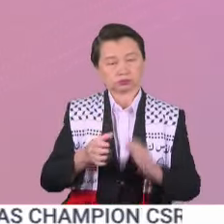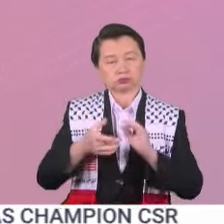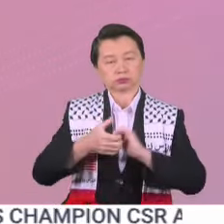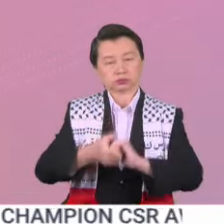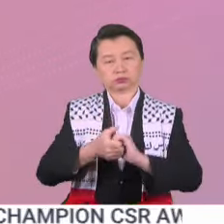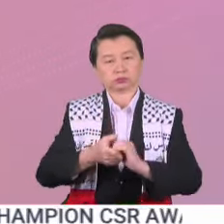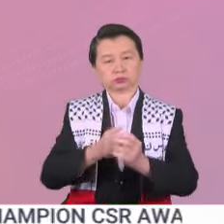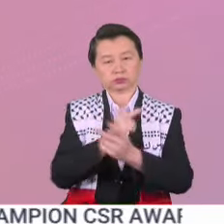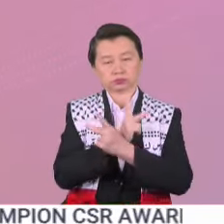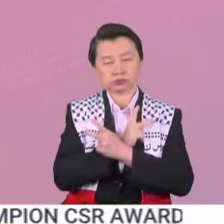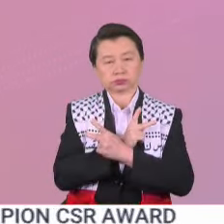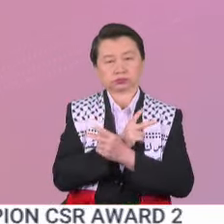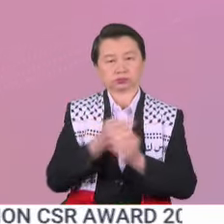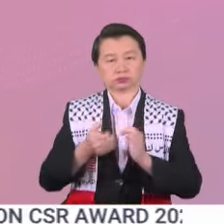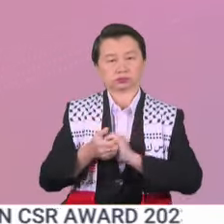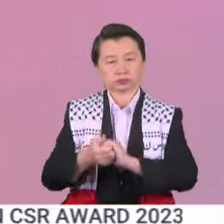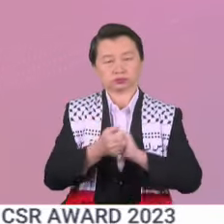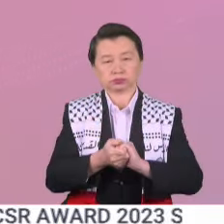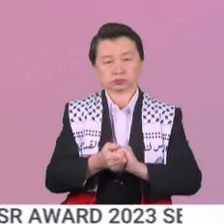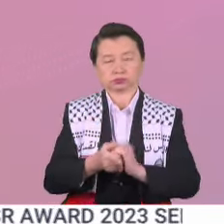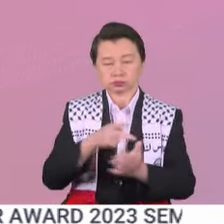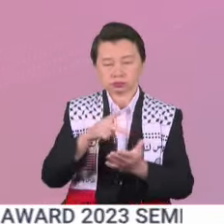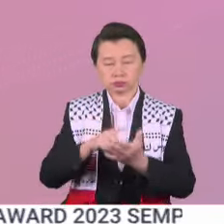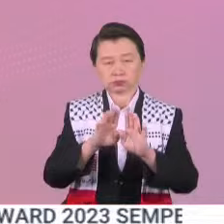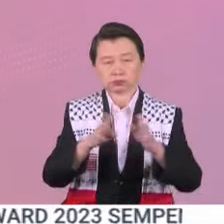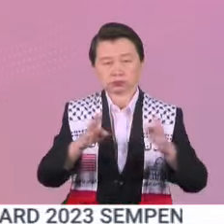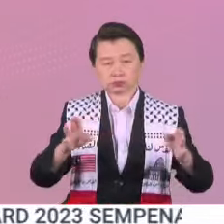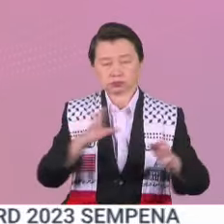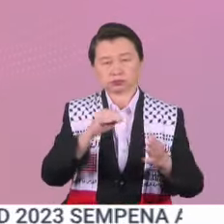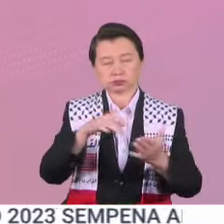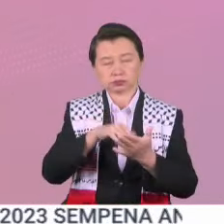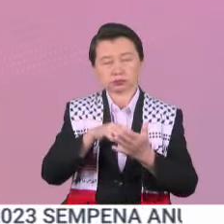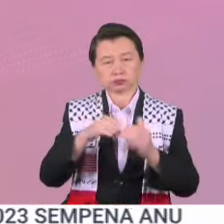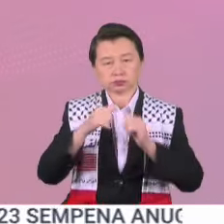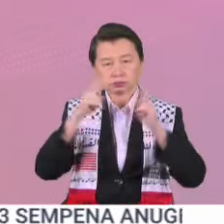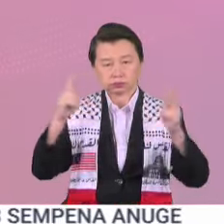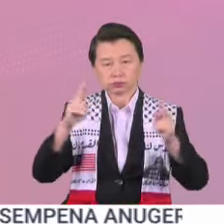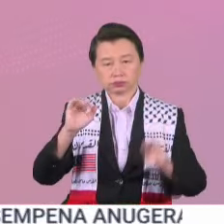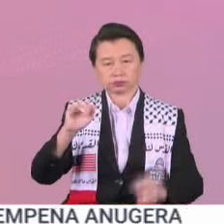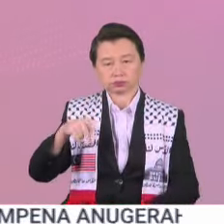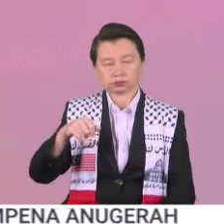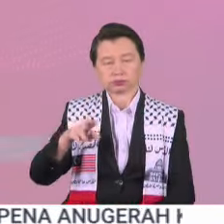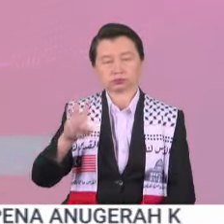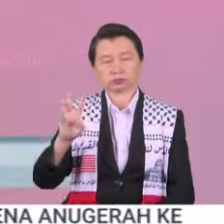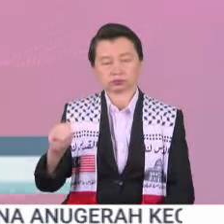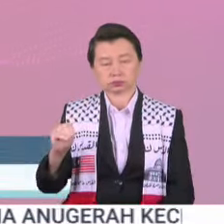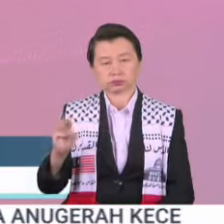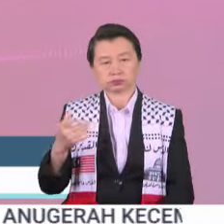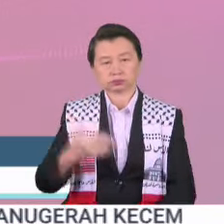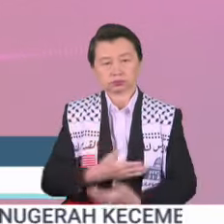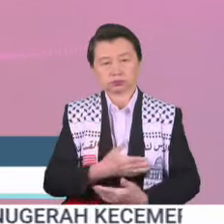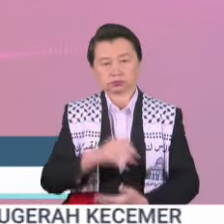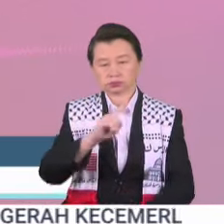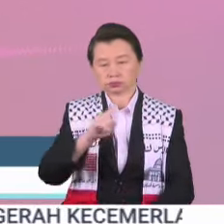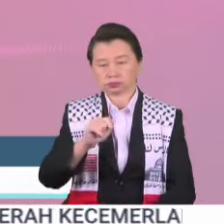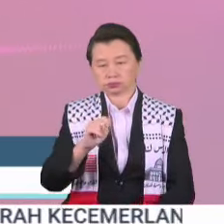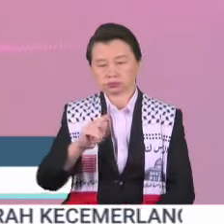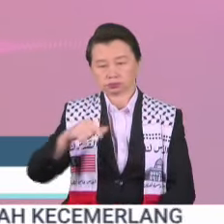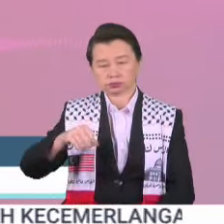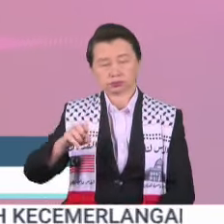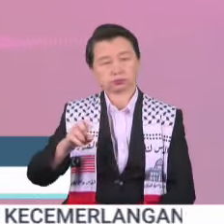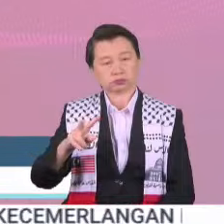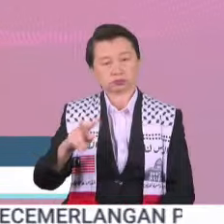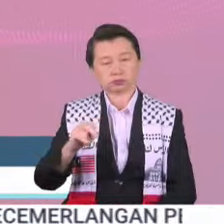Jalinan Kasih Ummah. Menurut pengarah Pusat Bahasa dan Pengajian Umum PBPU Kuib, Anas Zakwan Muhammad Sobri,